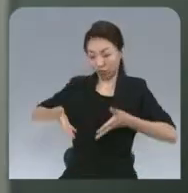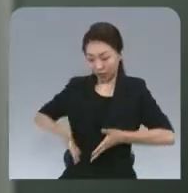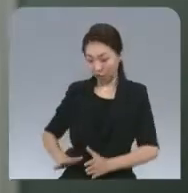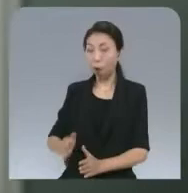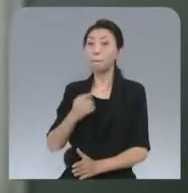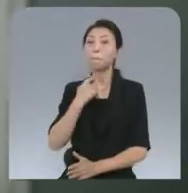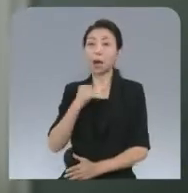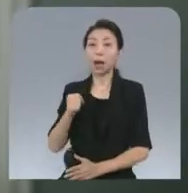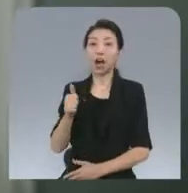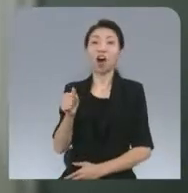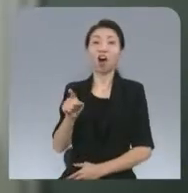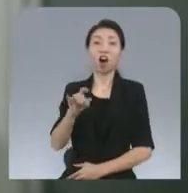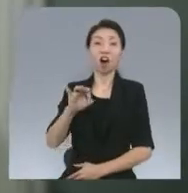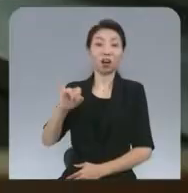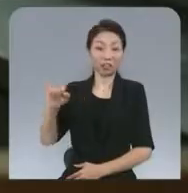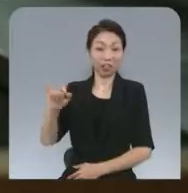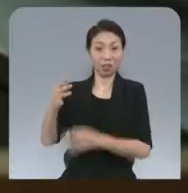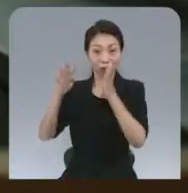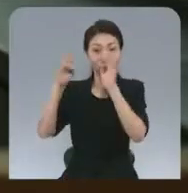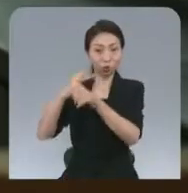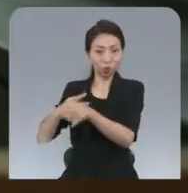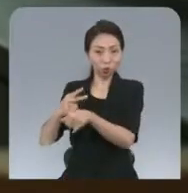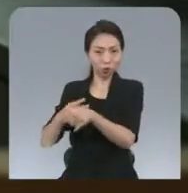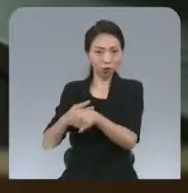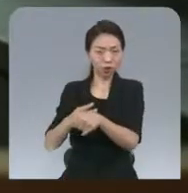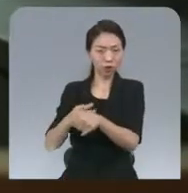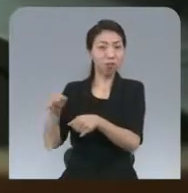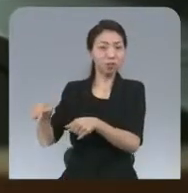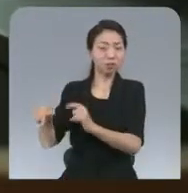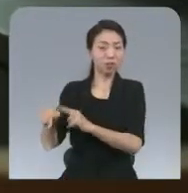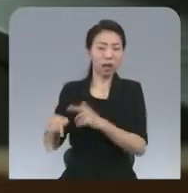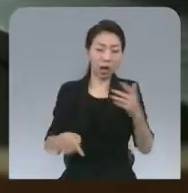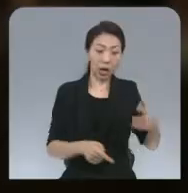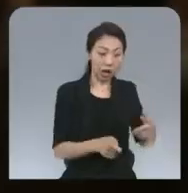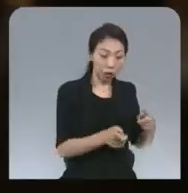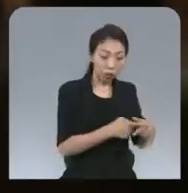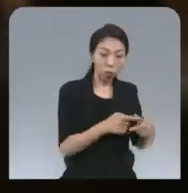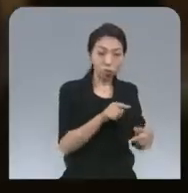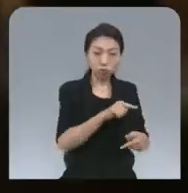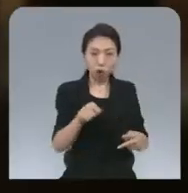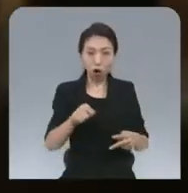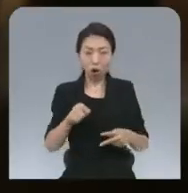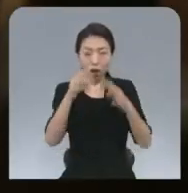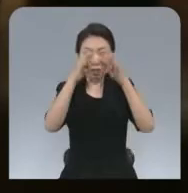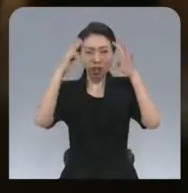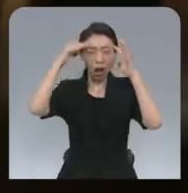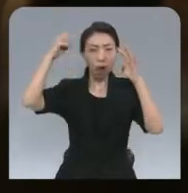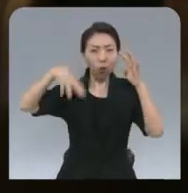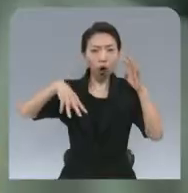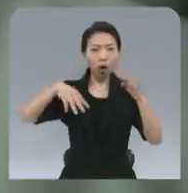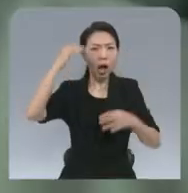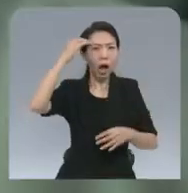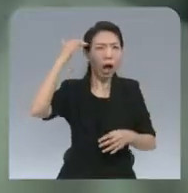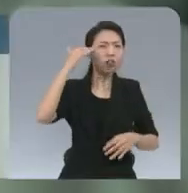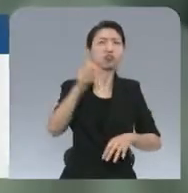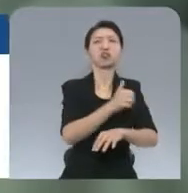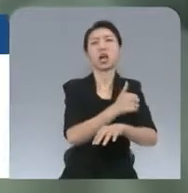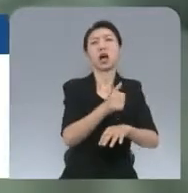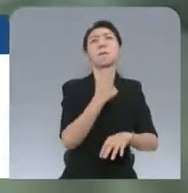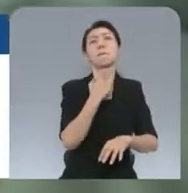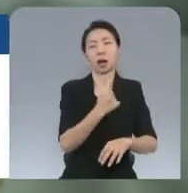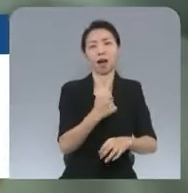fällen eine völlig neuartige herangehensweise nötig das gefühl eine noch nie zuvor betreten ort zu erreichen